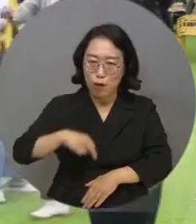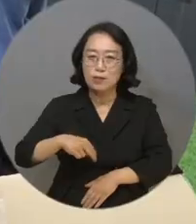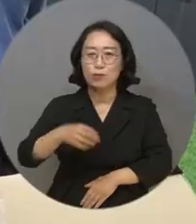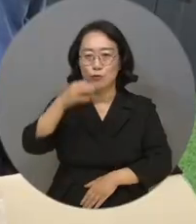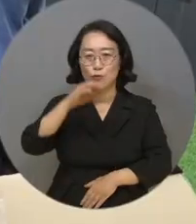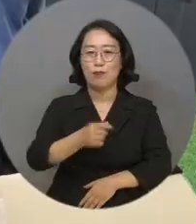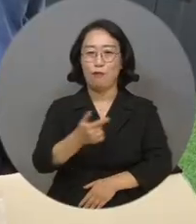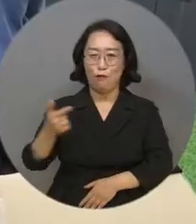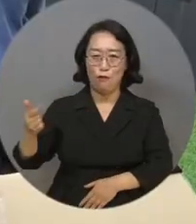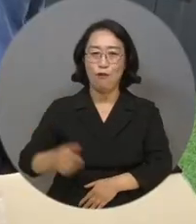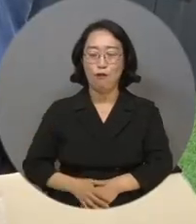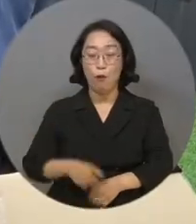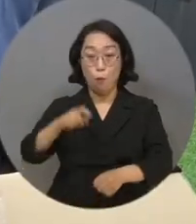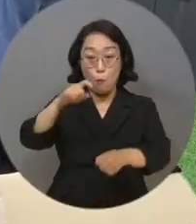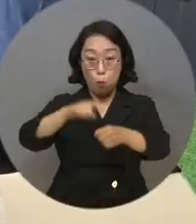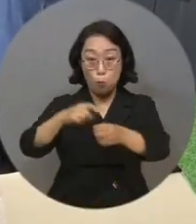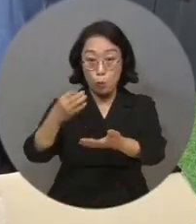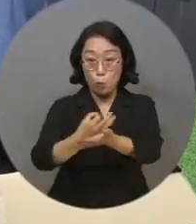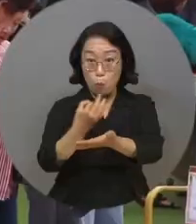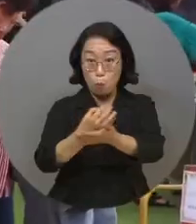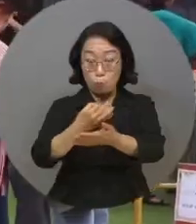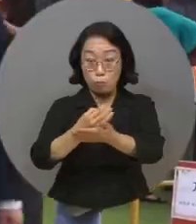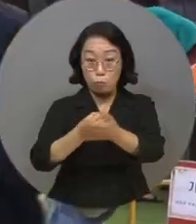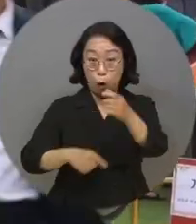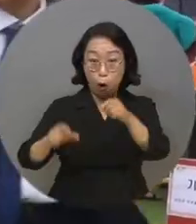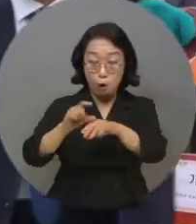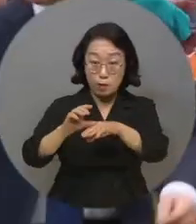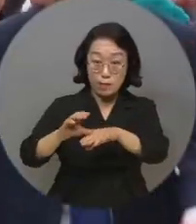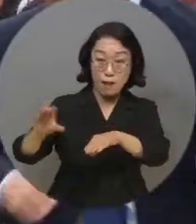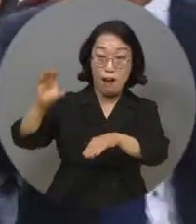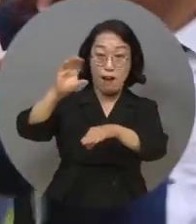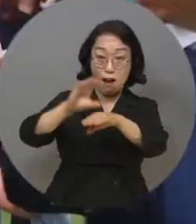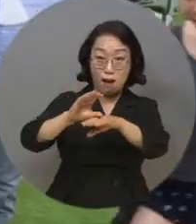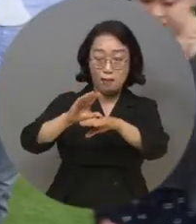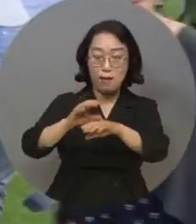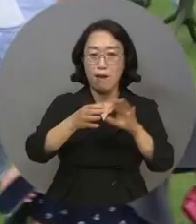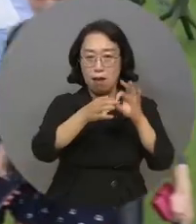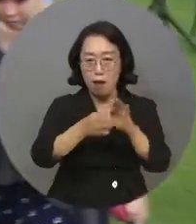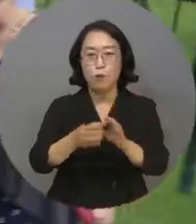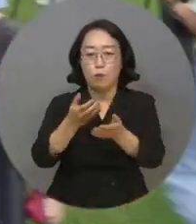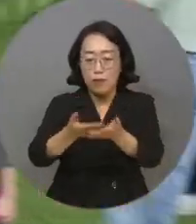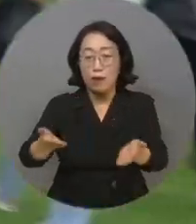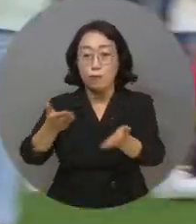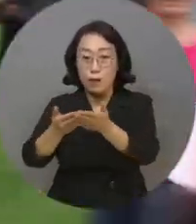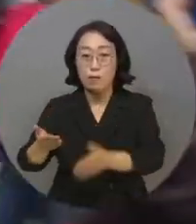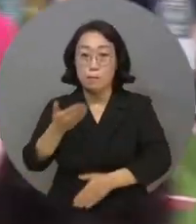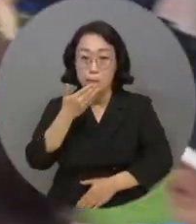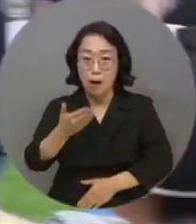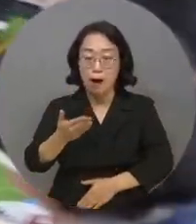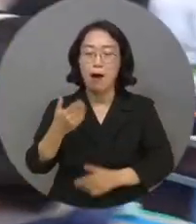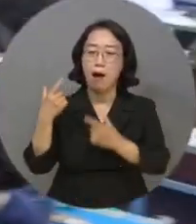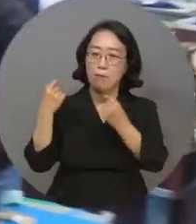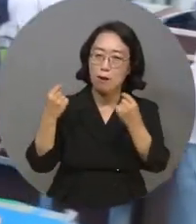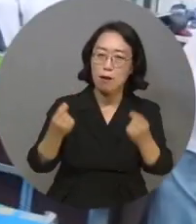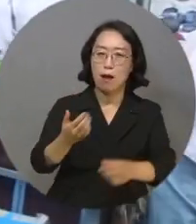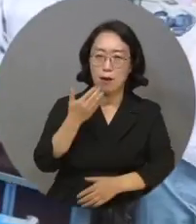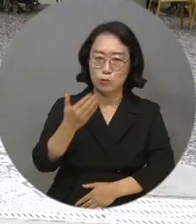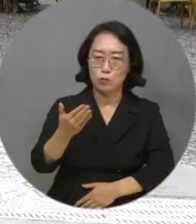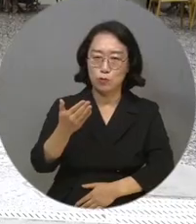생각합니다. 목표치를 훌쩍 넘긴 이번 바자회는 지속적인 나눔 행사의 가능성을 마련해